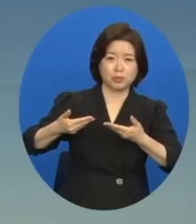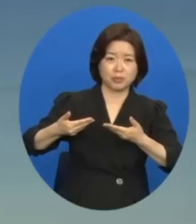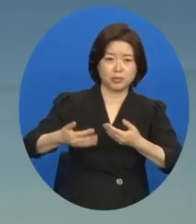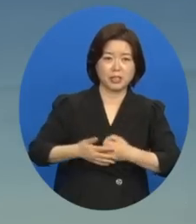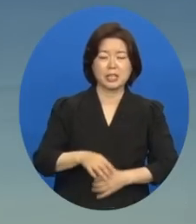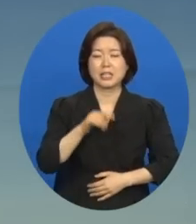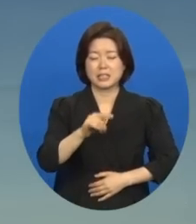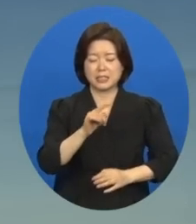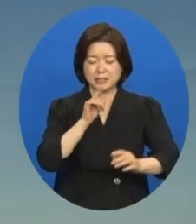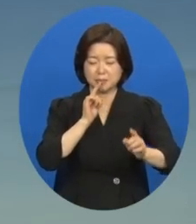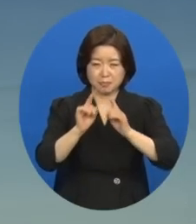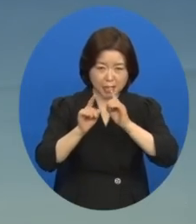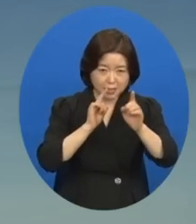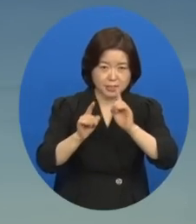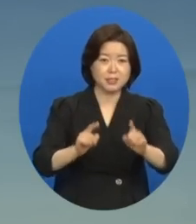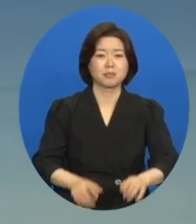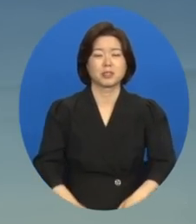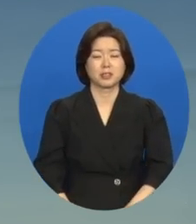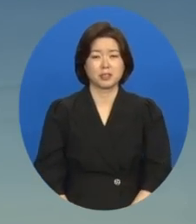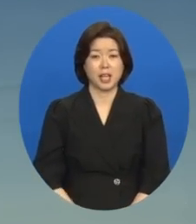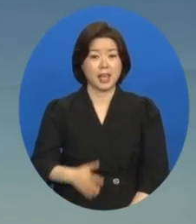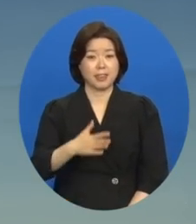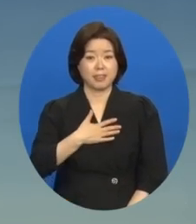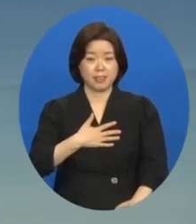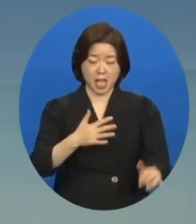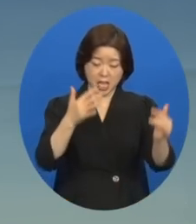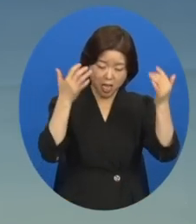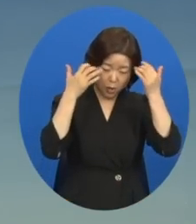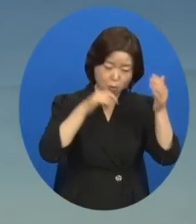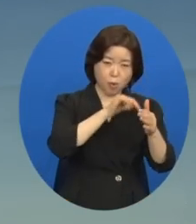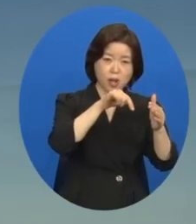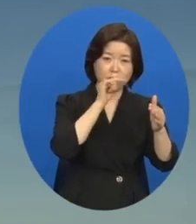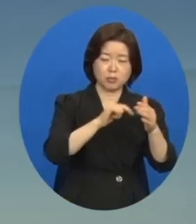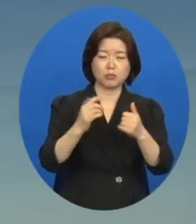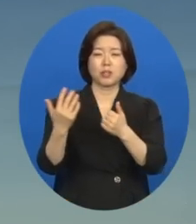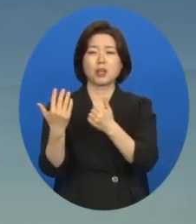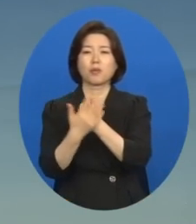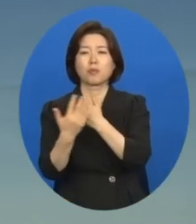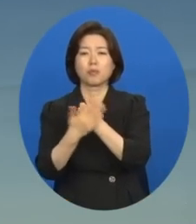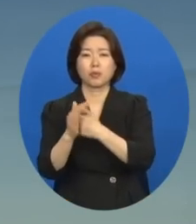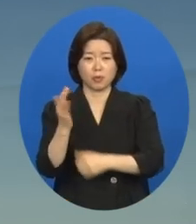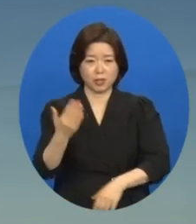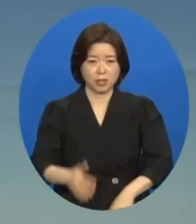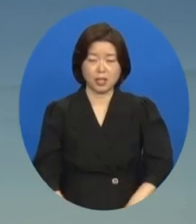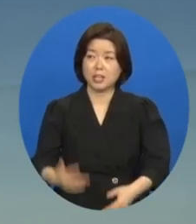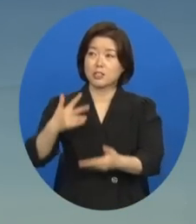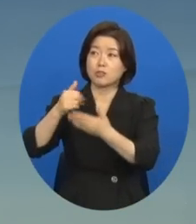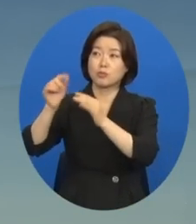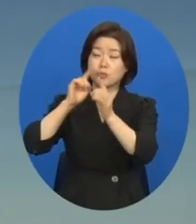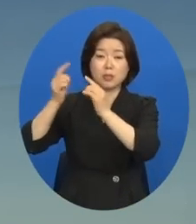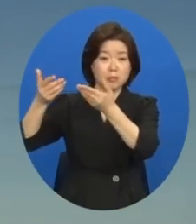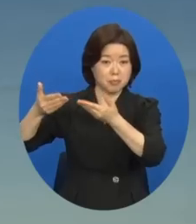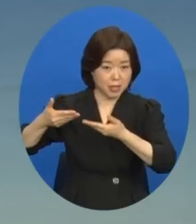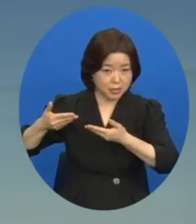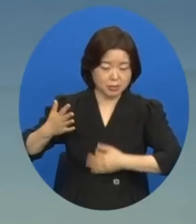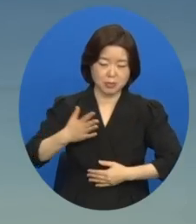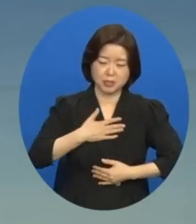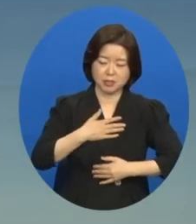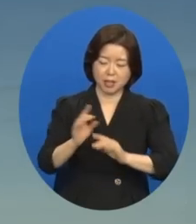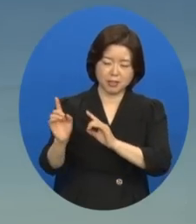이 말씀은 나의 고난 중에 위로라. 주의 말씀이